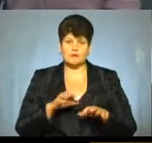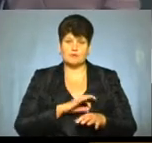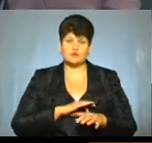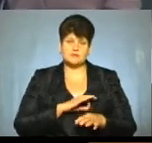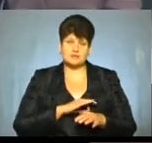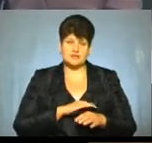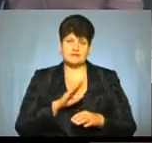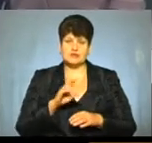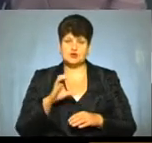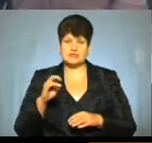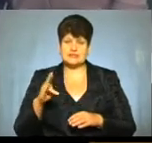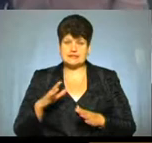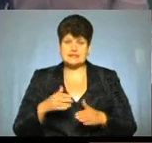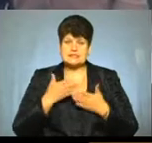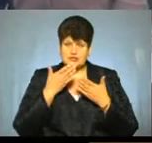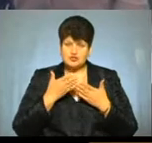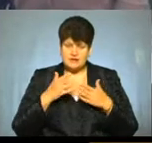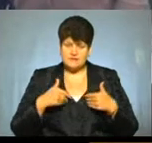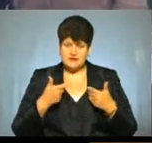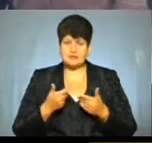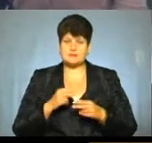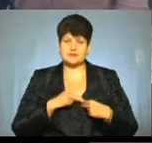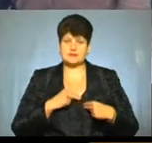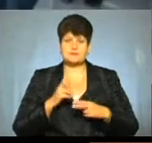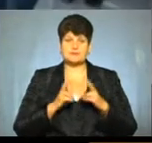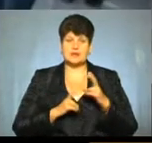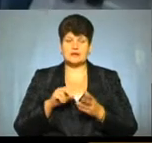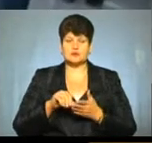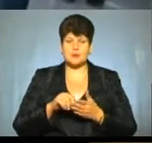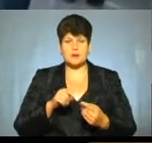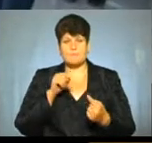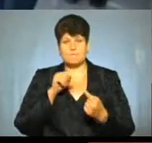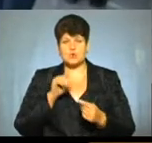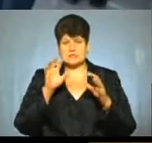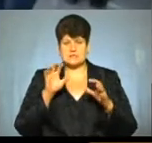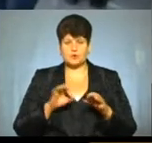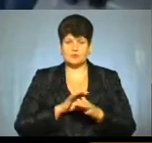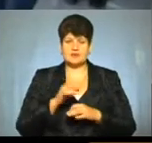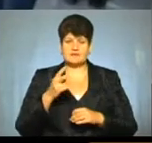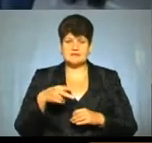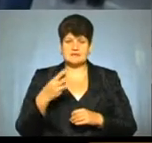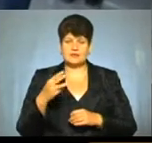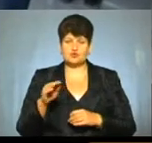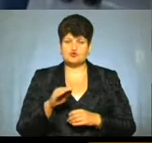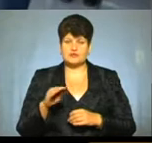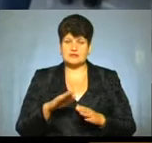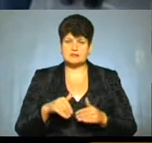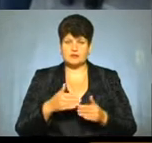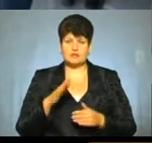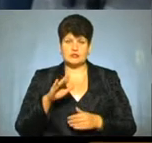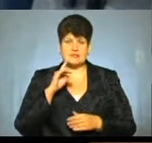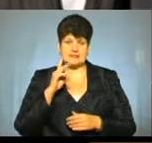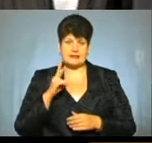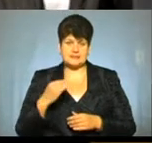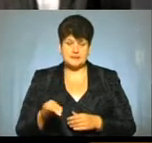цього підприємства Віталій Сосницький зачитав звернення працівників підприємства, які виступають проти законопроєкту, який 23 жовтня